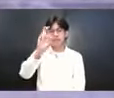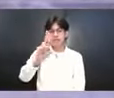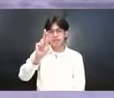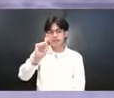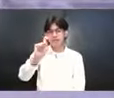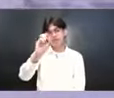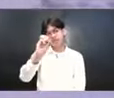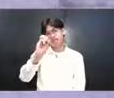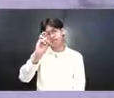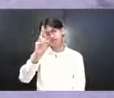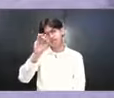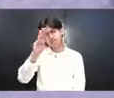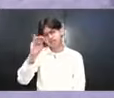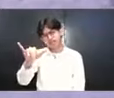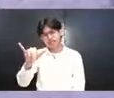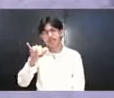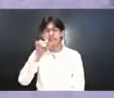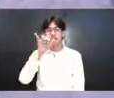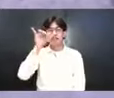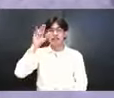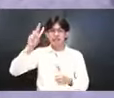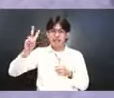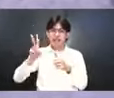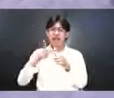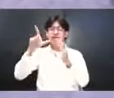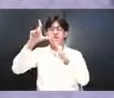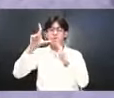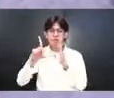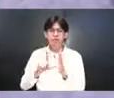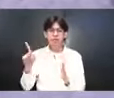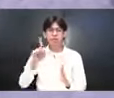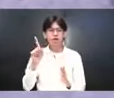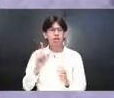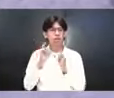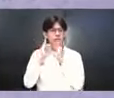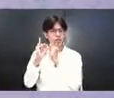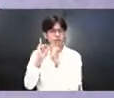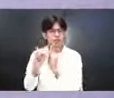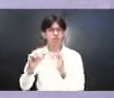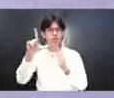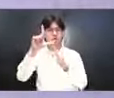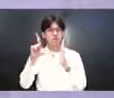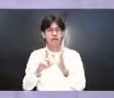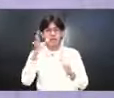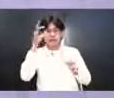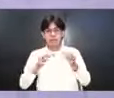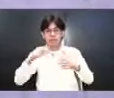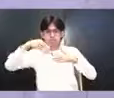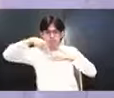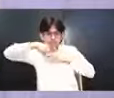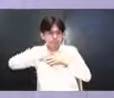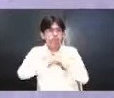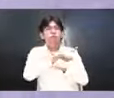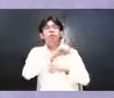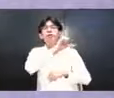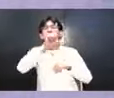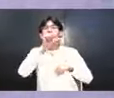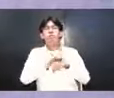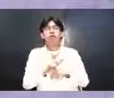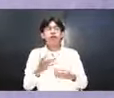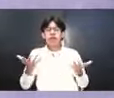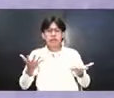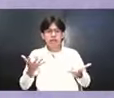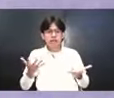them, ito naman ang mga batas at turo pag pumasok na kayo. Saan? Sa